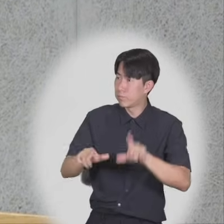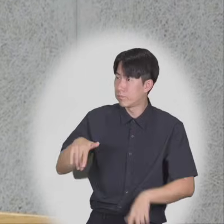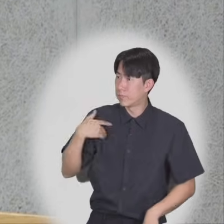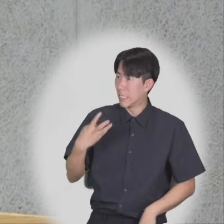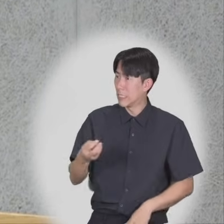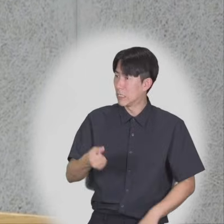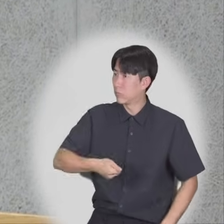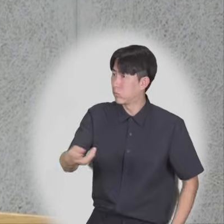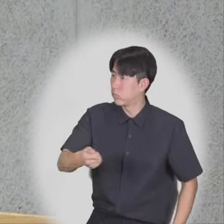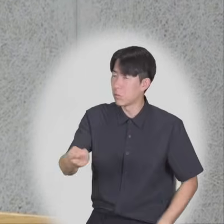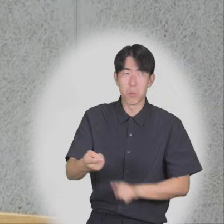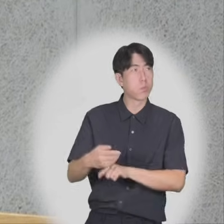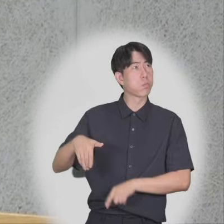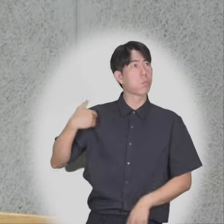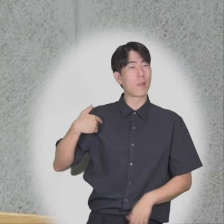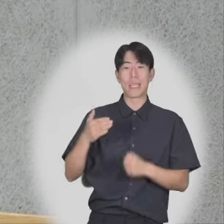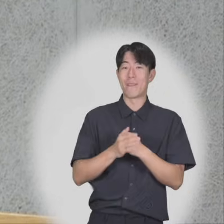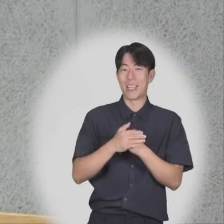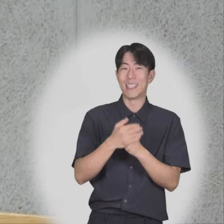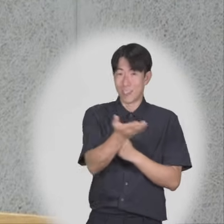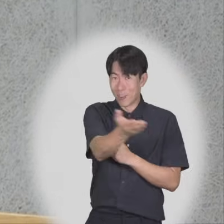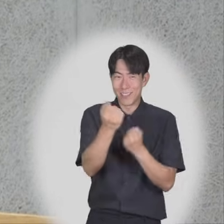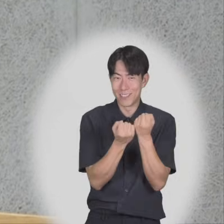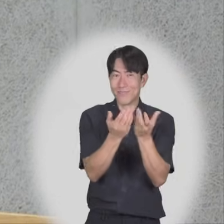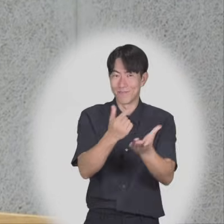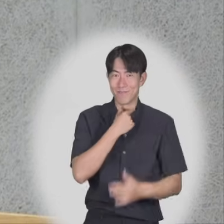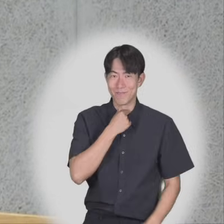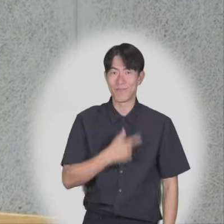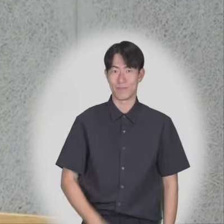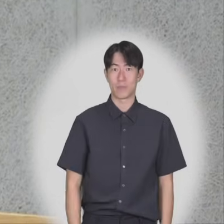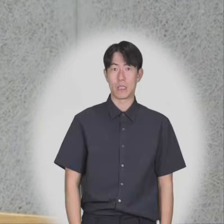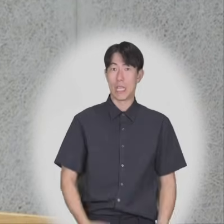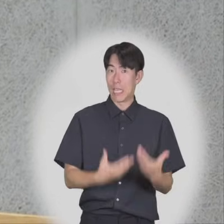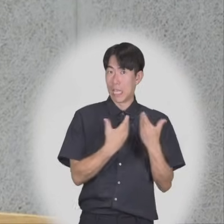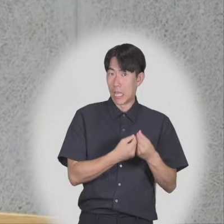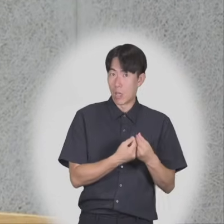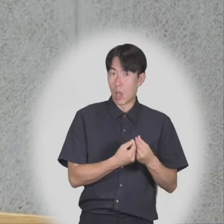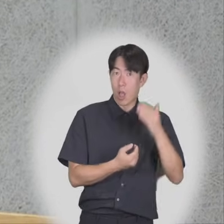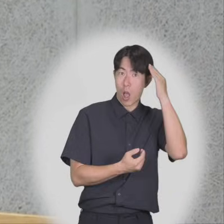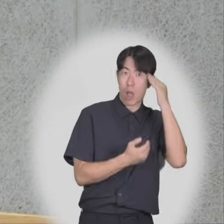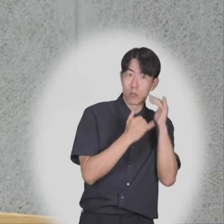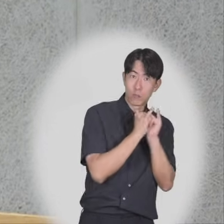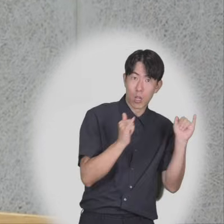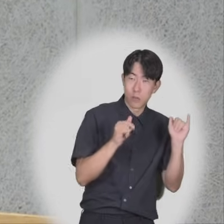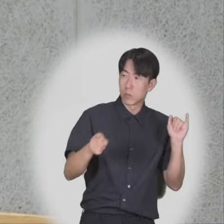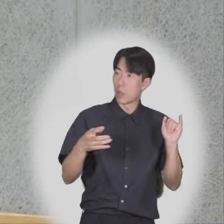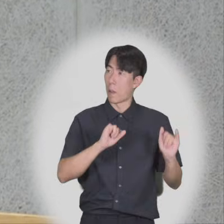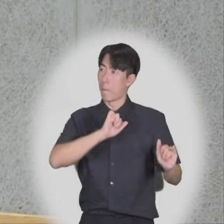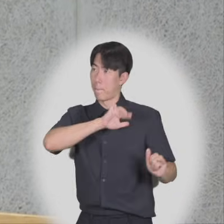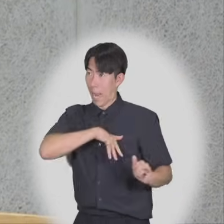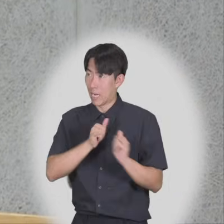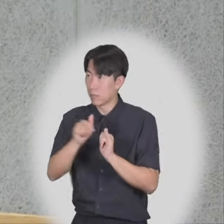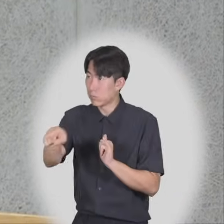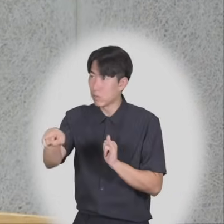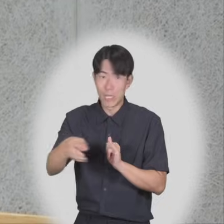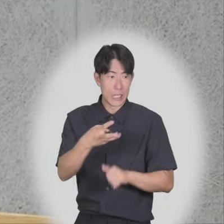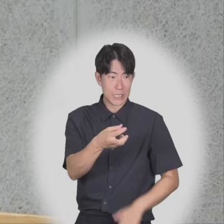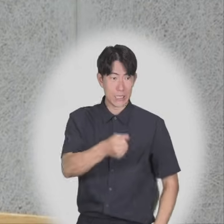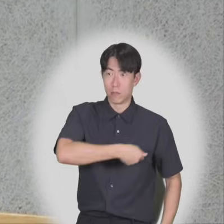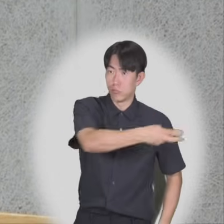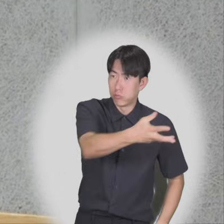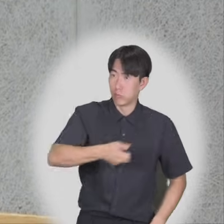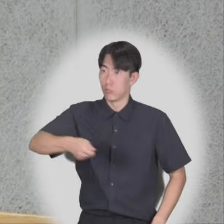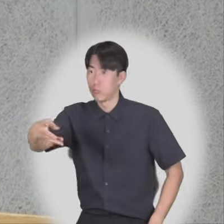약간 설명을 할 필요가 있습니다. 예를 들면은 우리하고 이 사람들이 씨를 뿌리는 풍습이 완전히